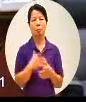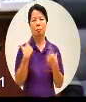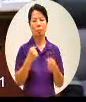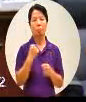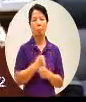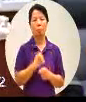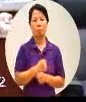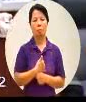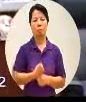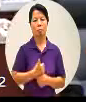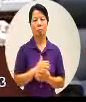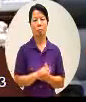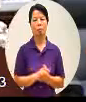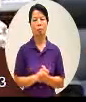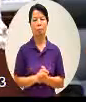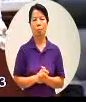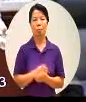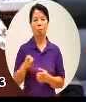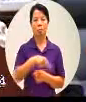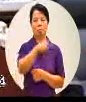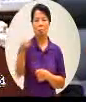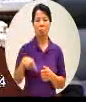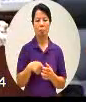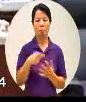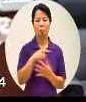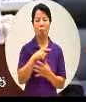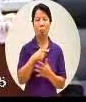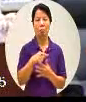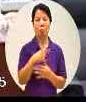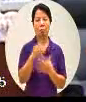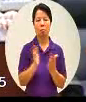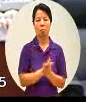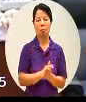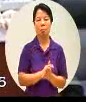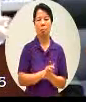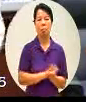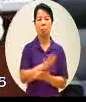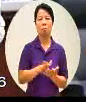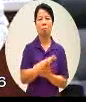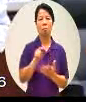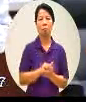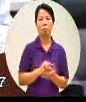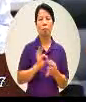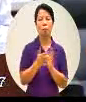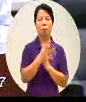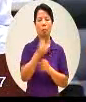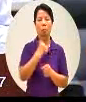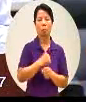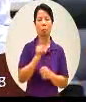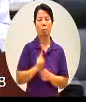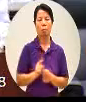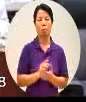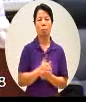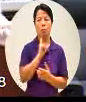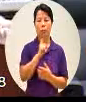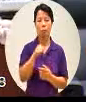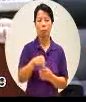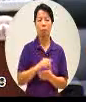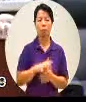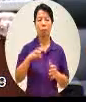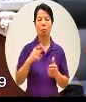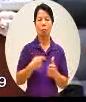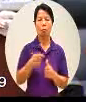得家己一个做了好好啊，互恁遮诶人一堆来拍伊， 啊，为什么我要讲这个？那个教育局